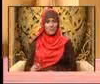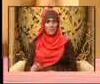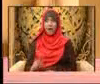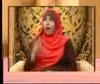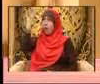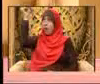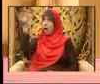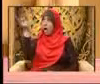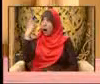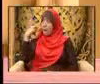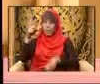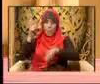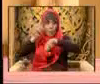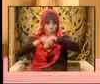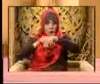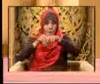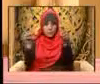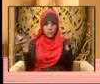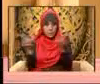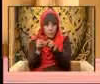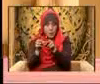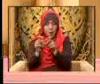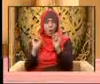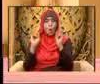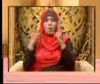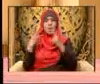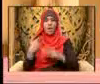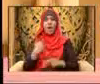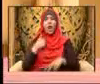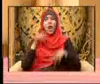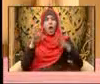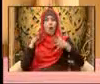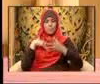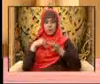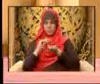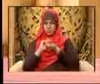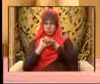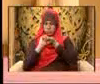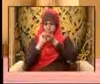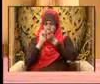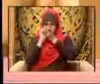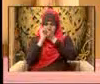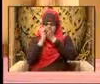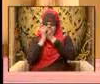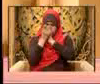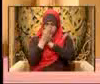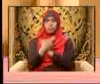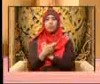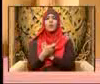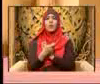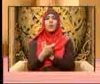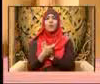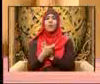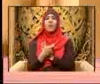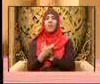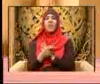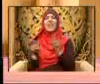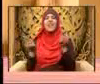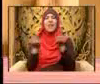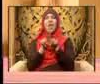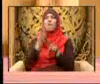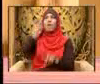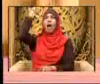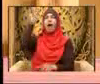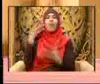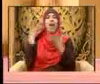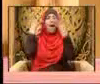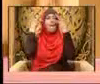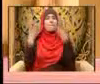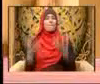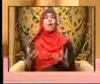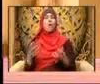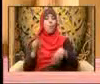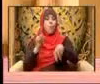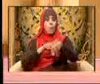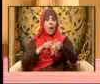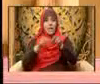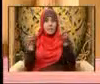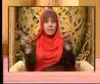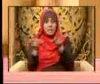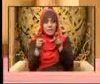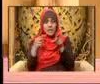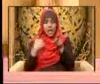منه ربه جل جلاله الشكل أن يتشكل بعبادة يريدها الله عز وجل منه في ذلك